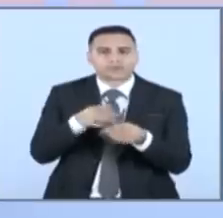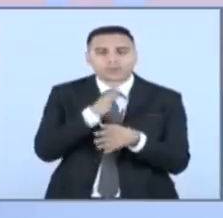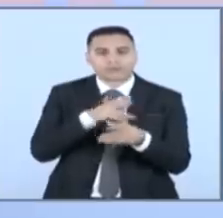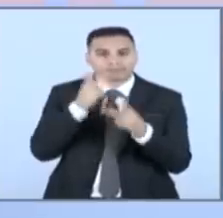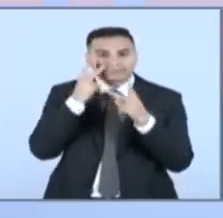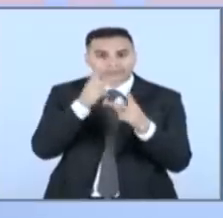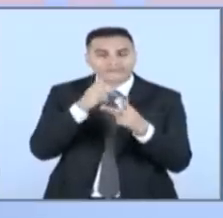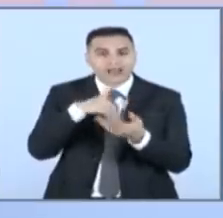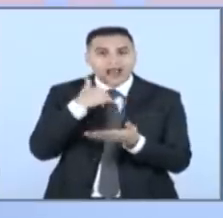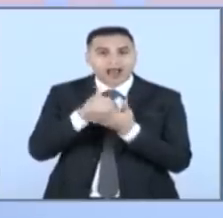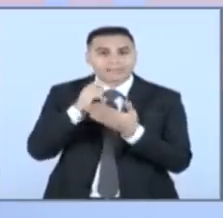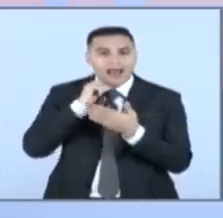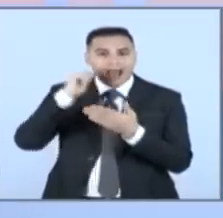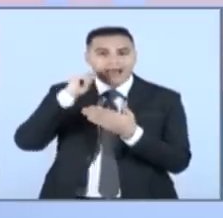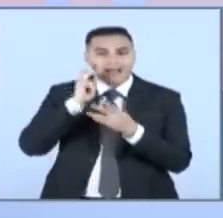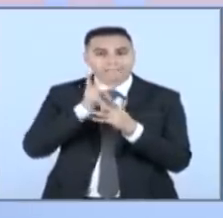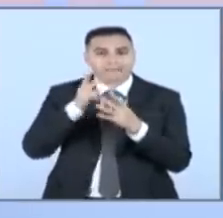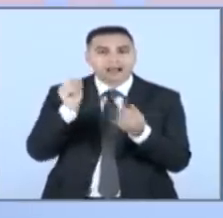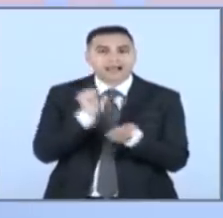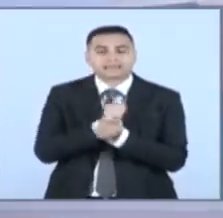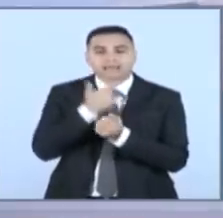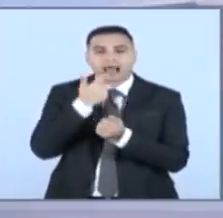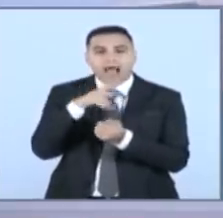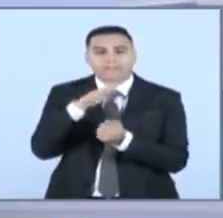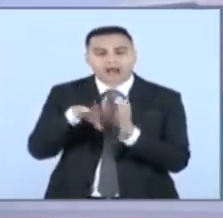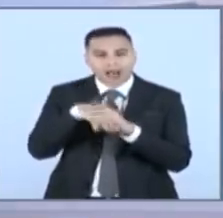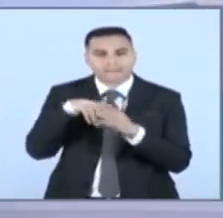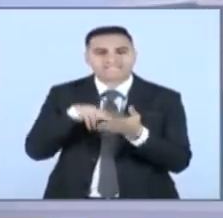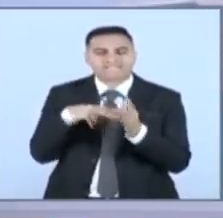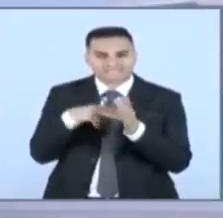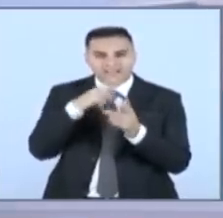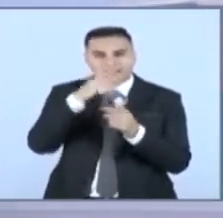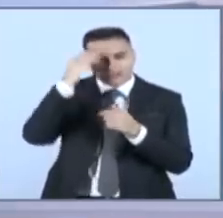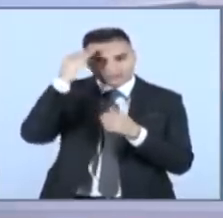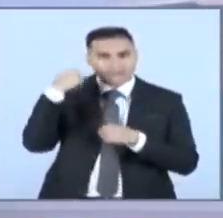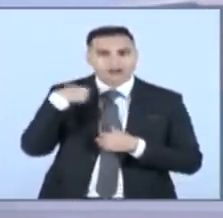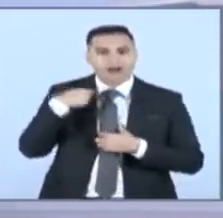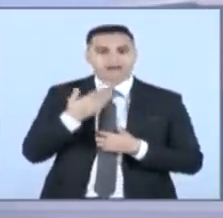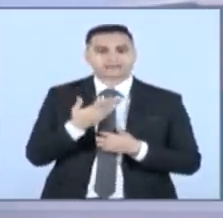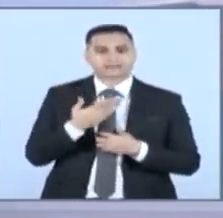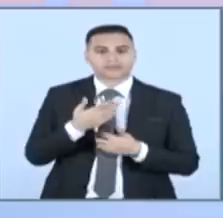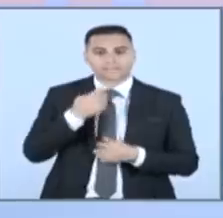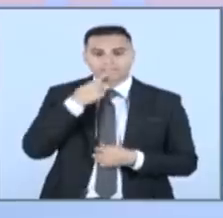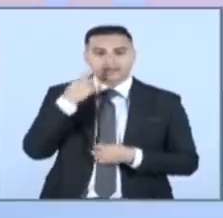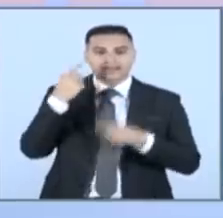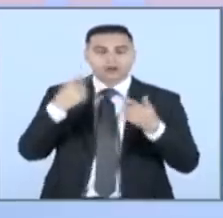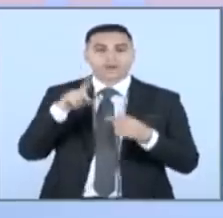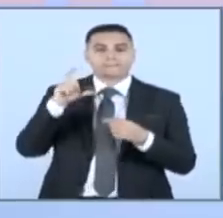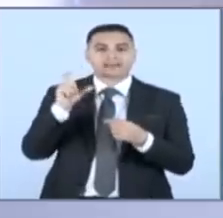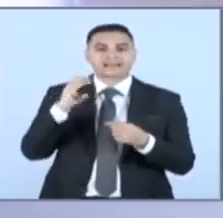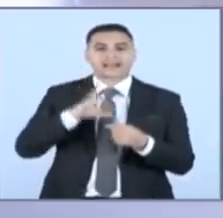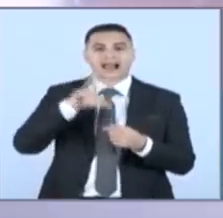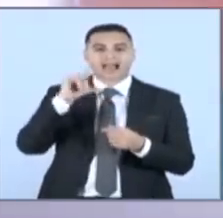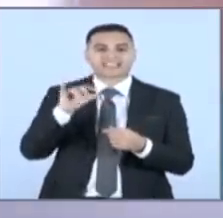حولت بعض أحكام الإعدام للسجن المؤبد. أستاذ مصطفى إجابتك. بنجلاديش. إجابة